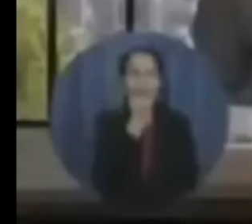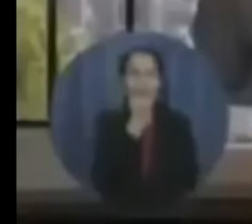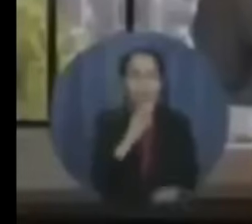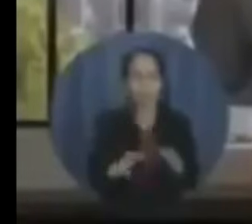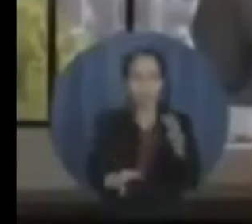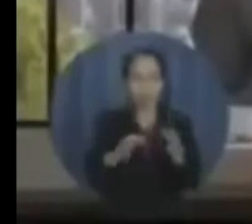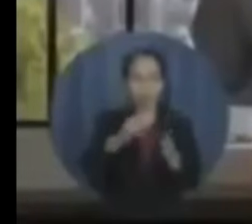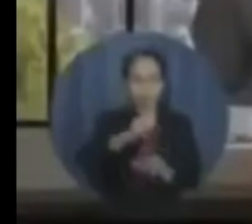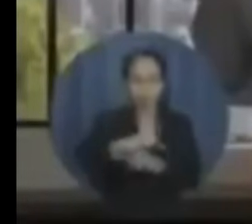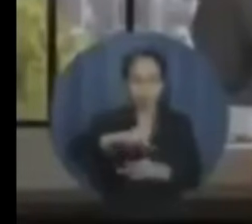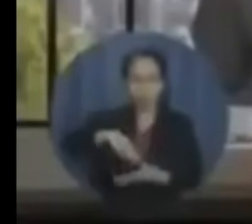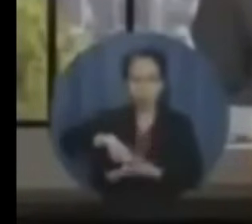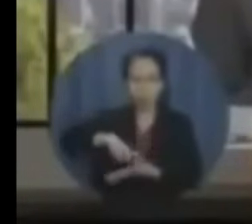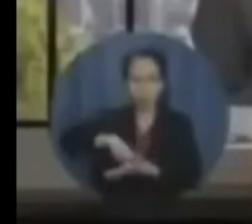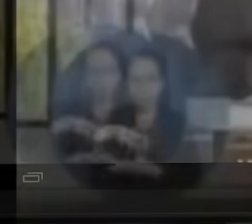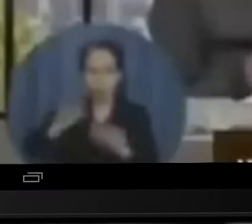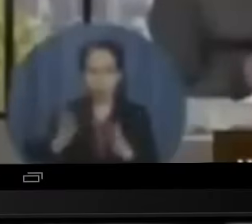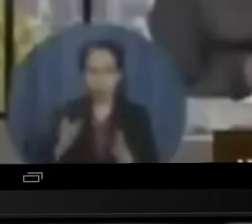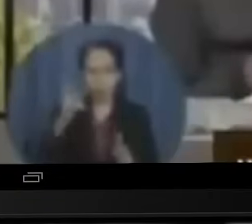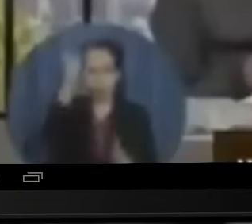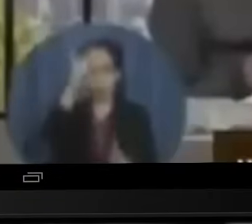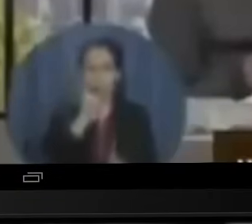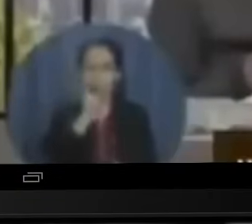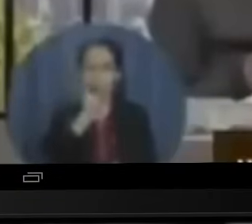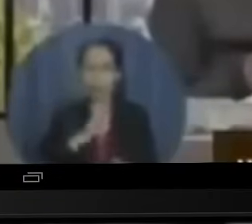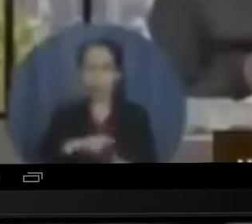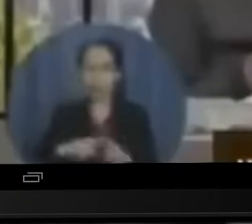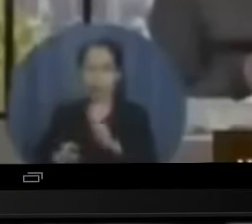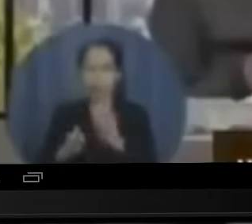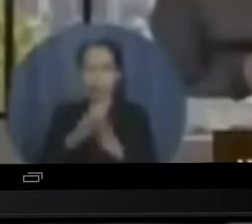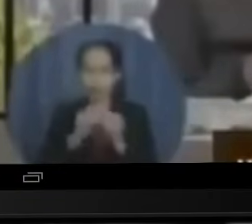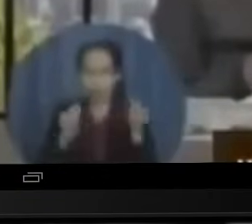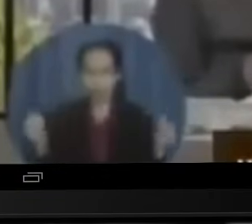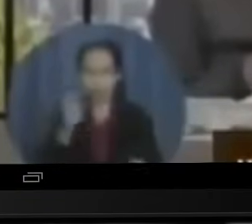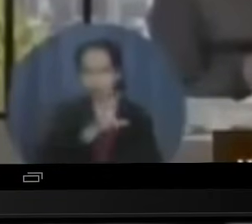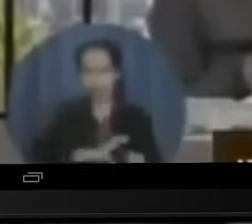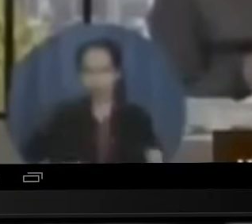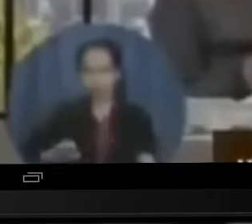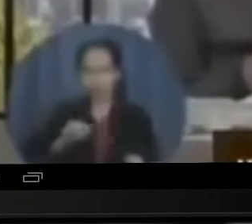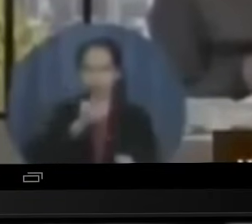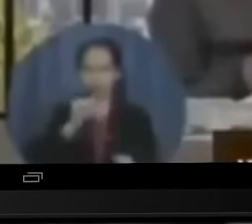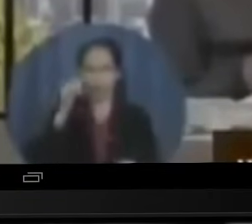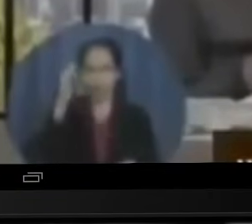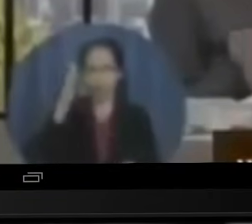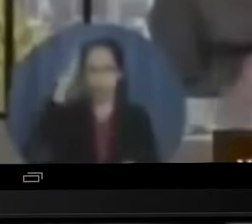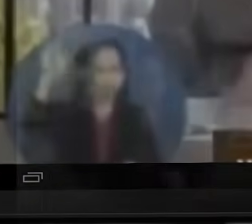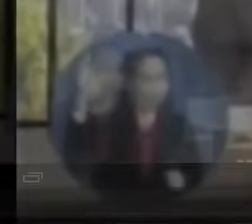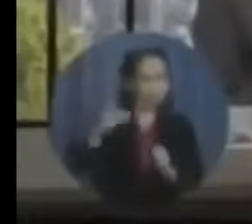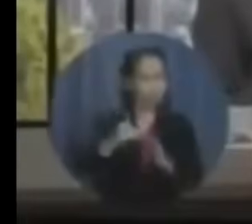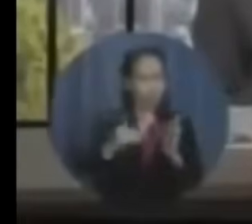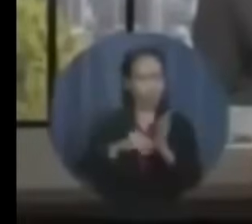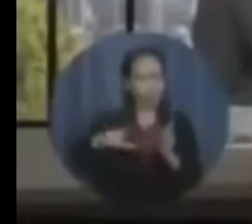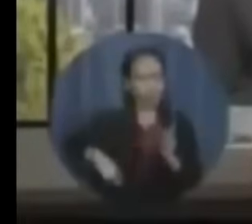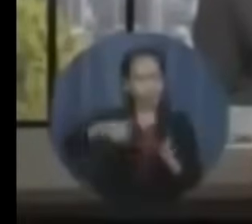mali, nagiging antikristo ka. Pero kung hindi mo naman alam pa yung aral, hindi ko naman masasabi kapatid na antikristo